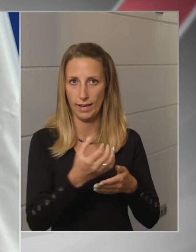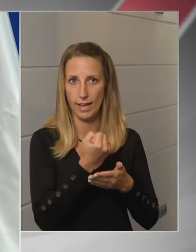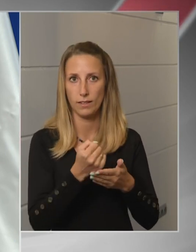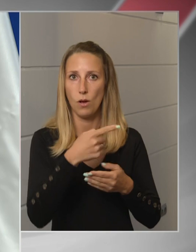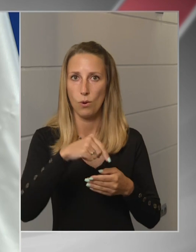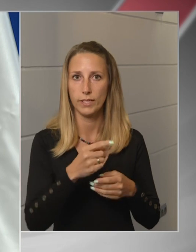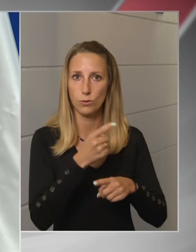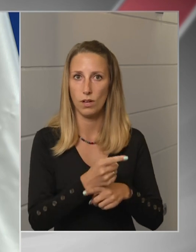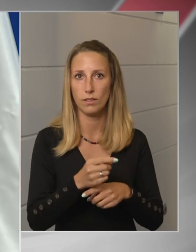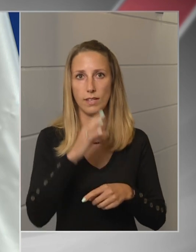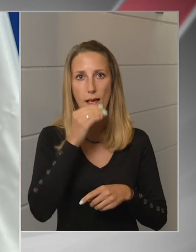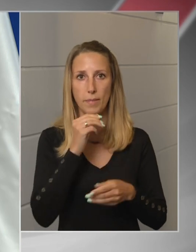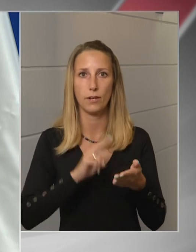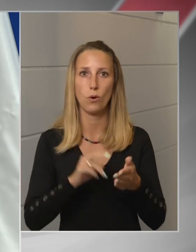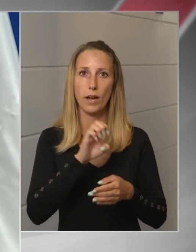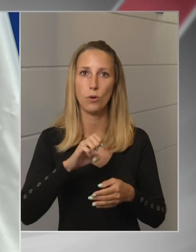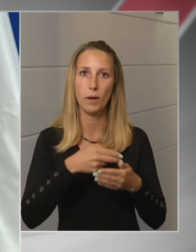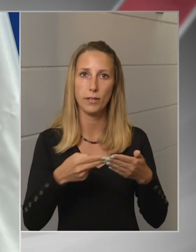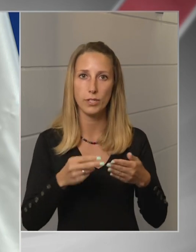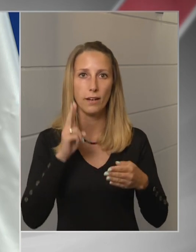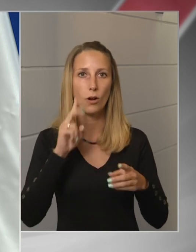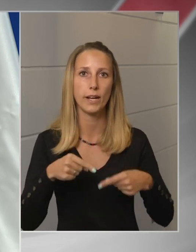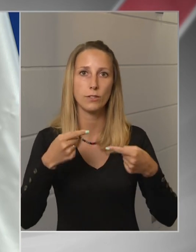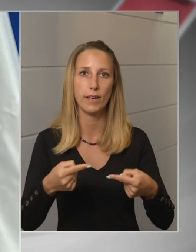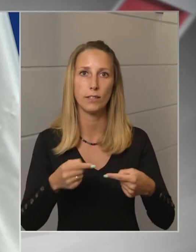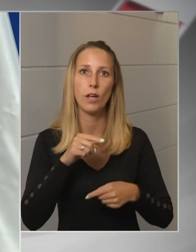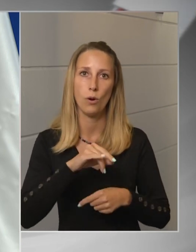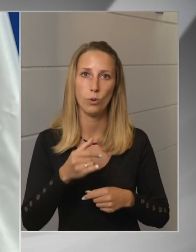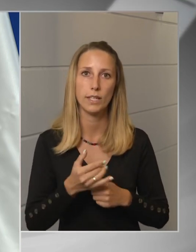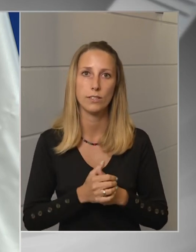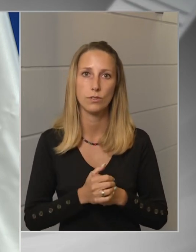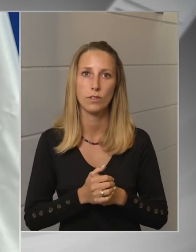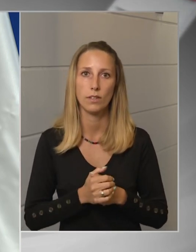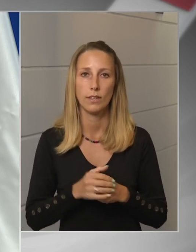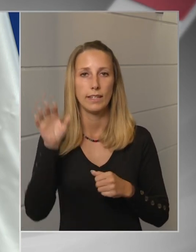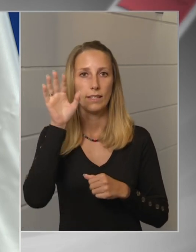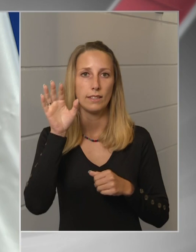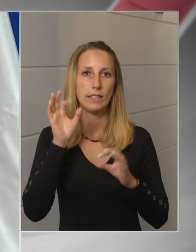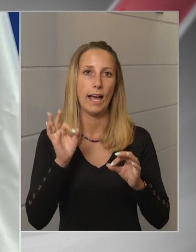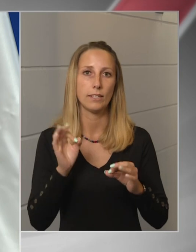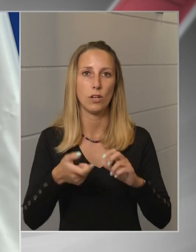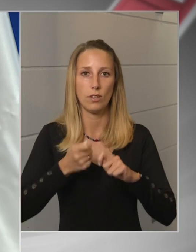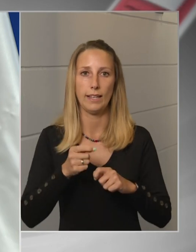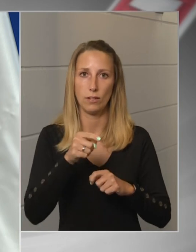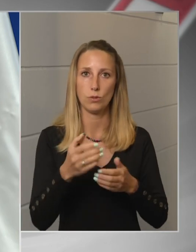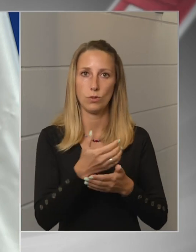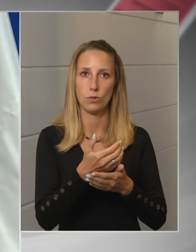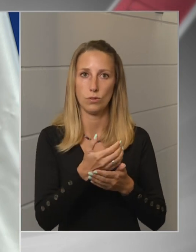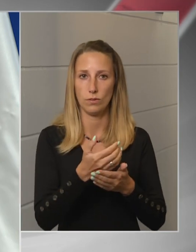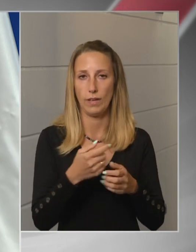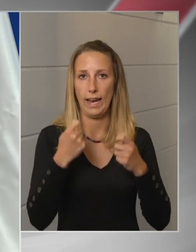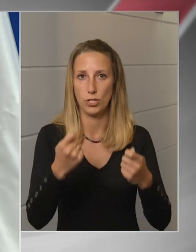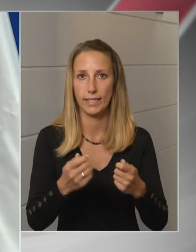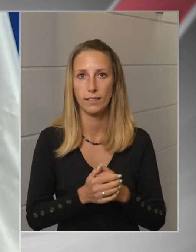Európai Bíróságán, akkor ezt követően ott is irálisnak találták az ő keresetét, tehát